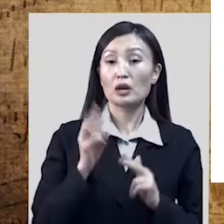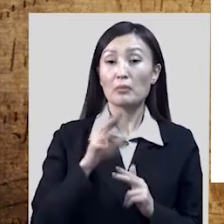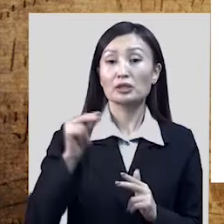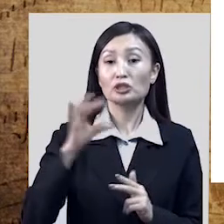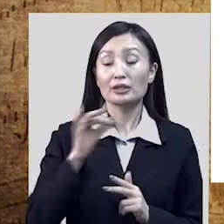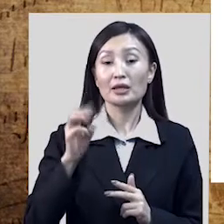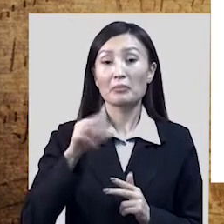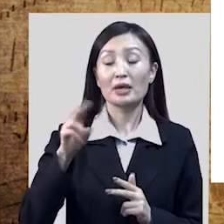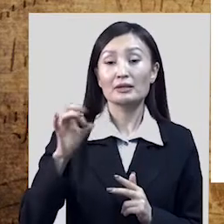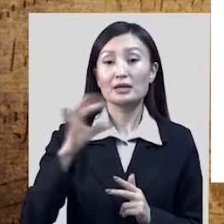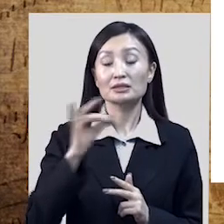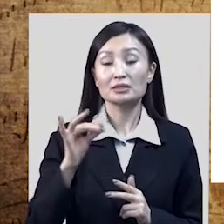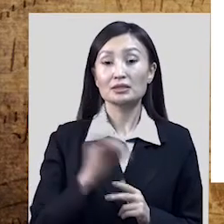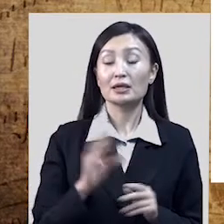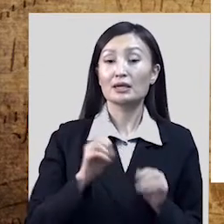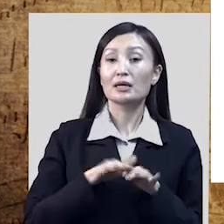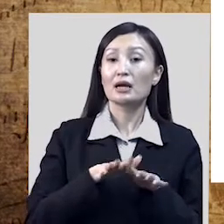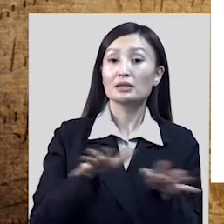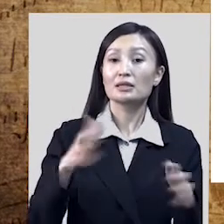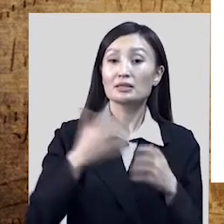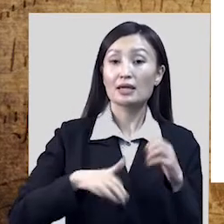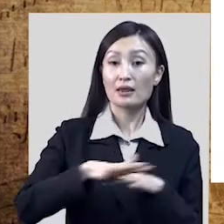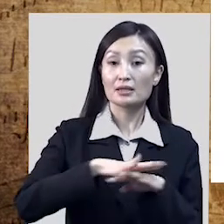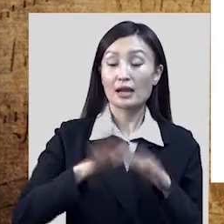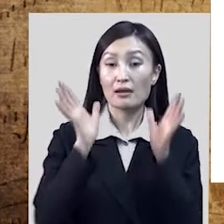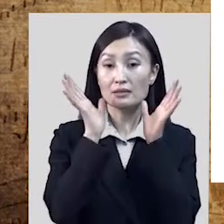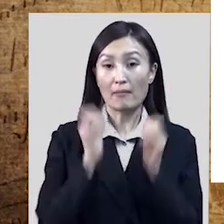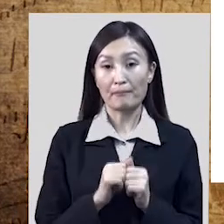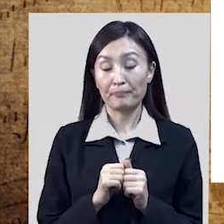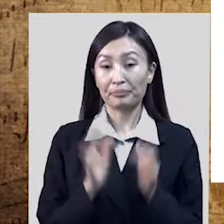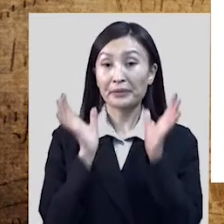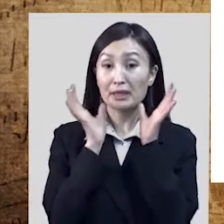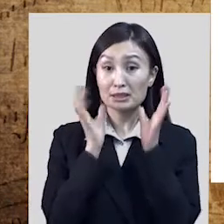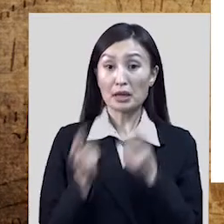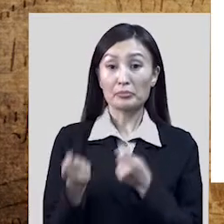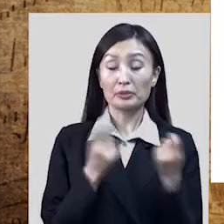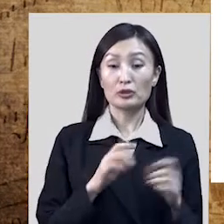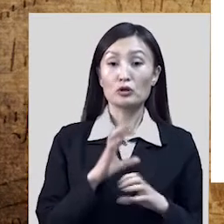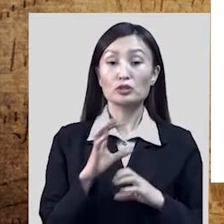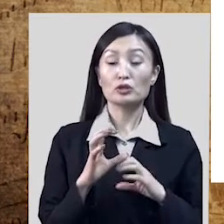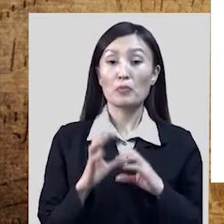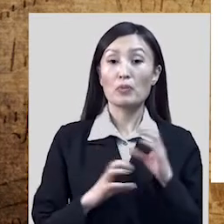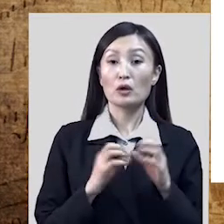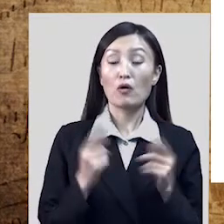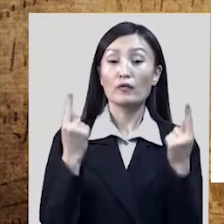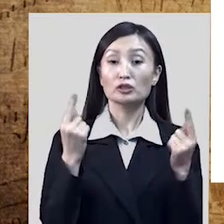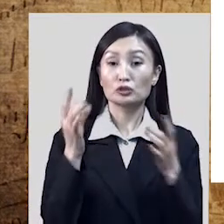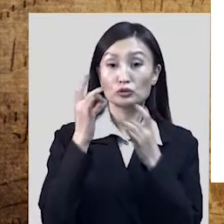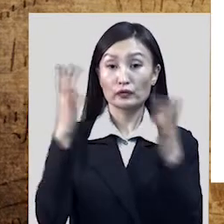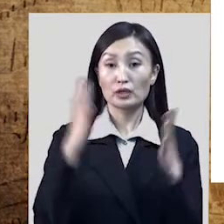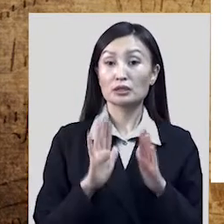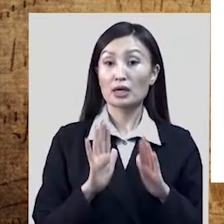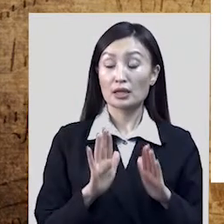и медресе мавзолеи и распространяли среди населения кисло ислам преподнес миру величайшую цивилизацию